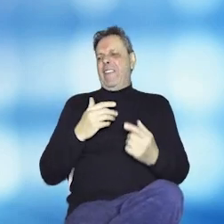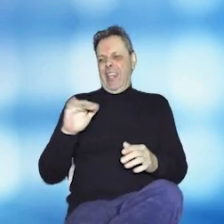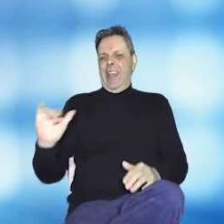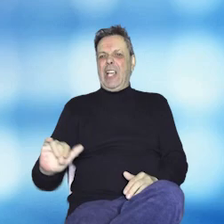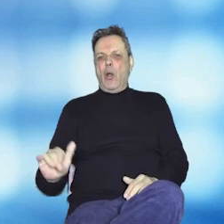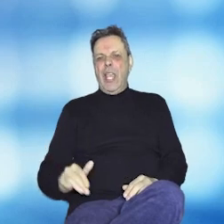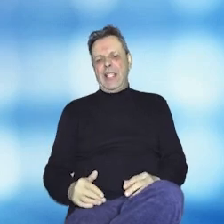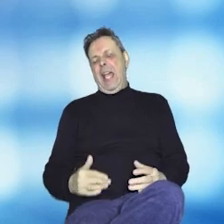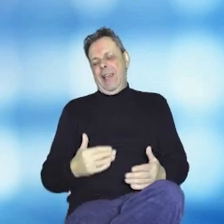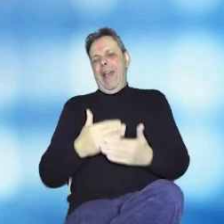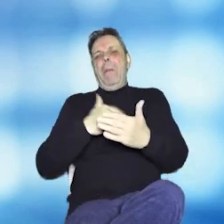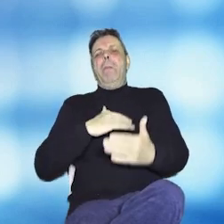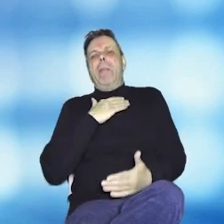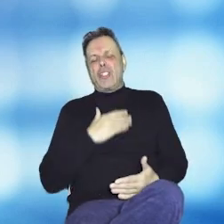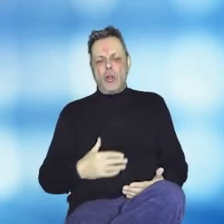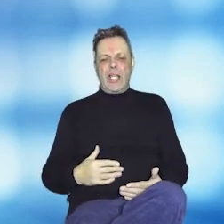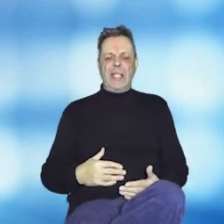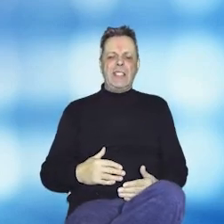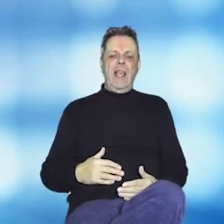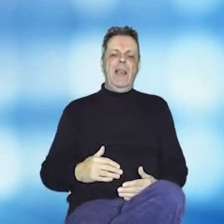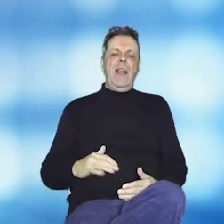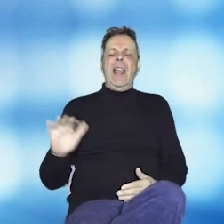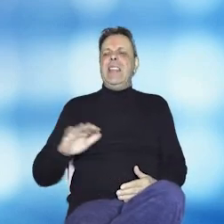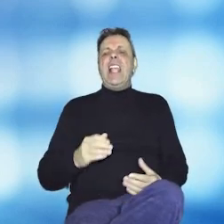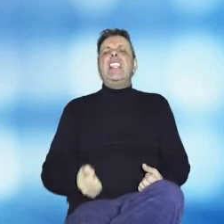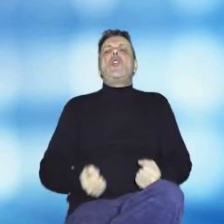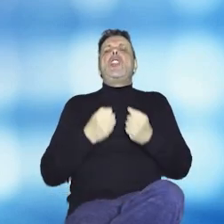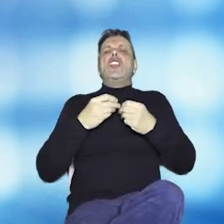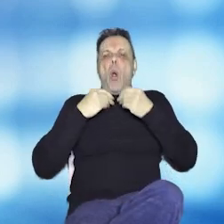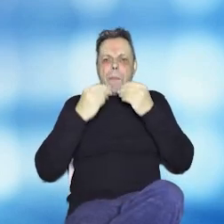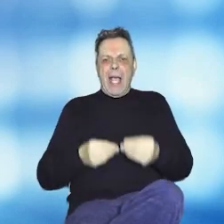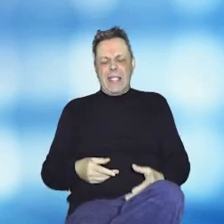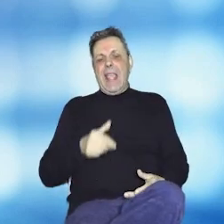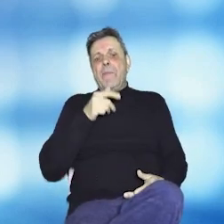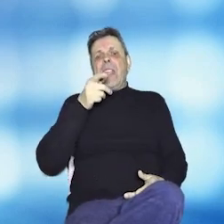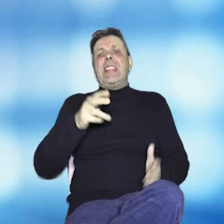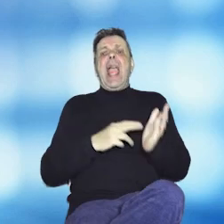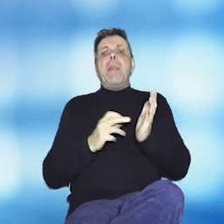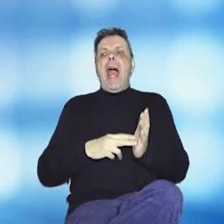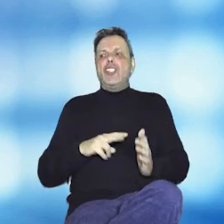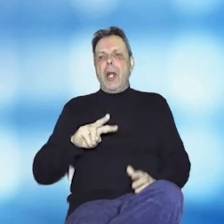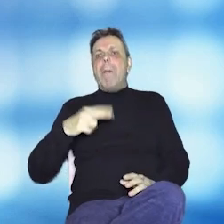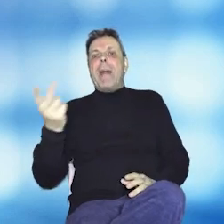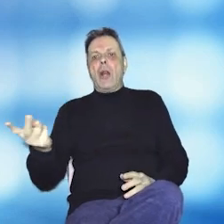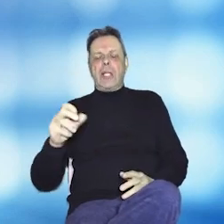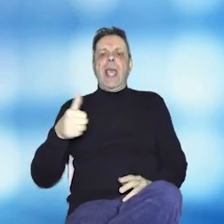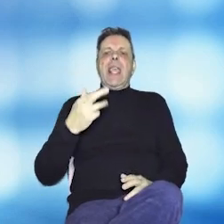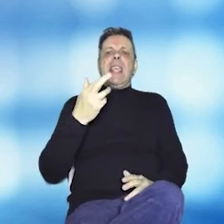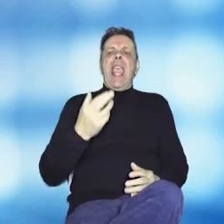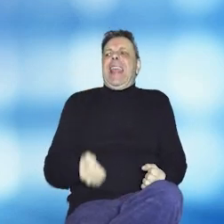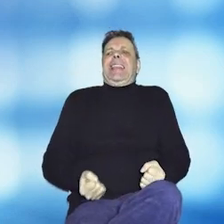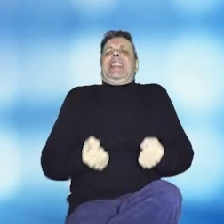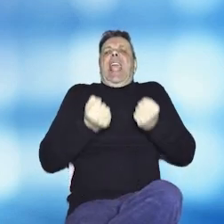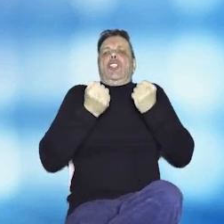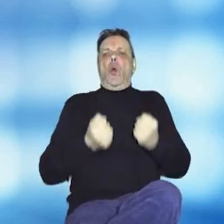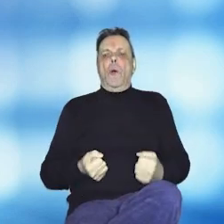dječjoj dobi, to je uglavnom predškolska dob. Djeci je to teško objasniti, jel da? I taj način transmisije je